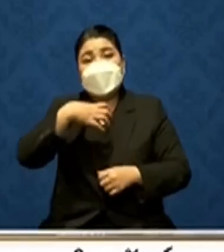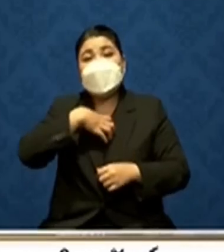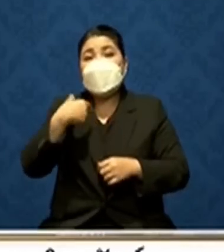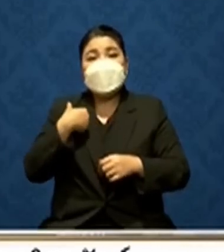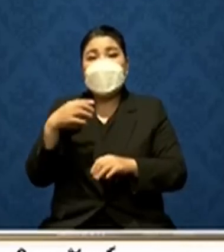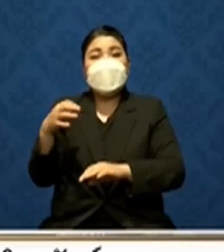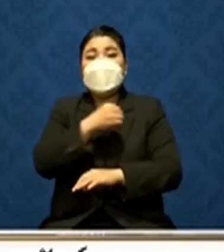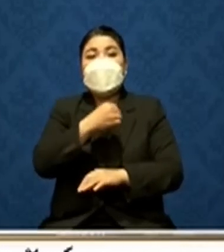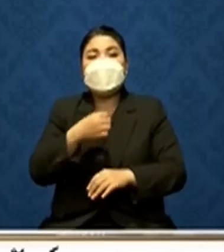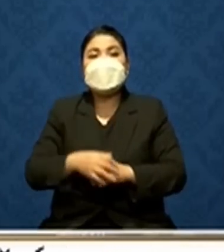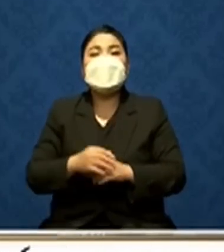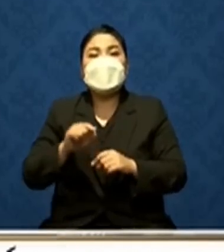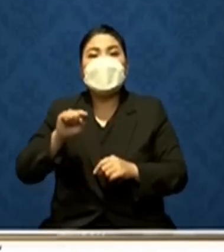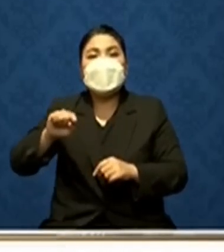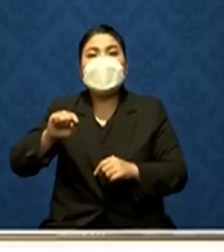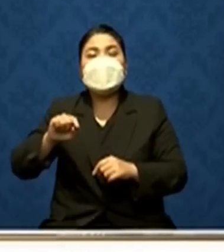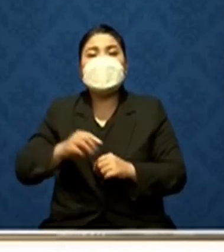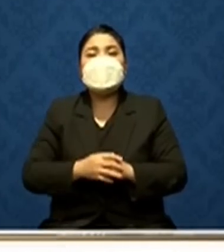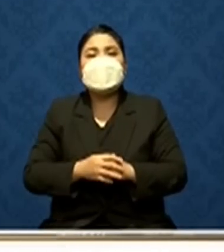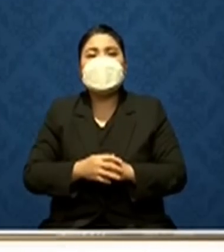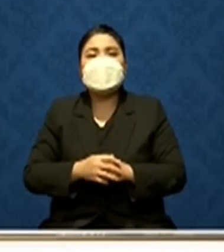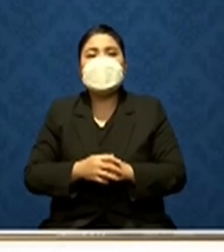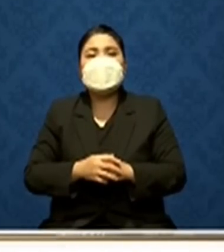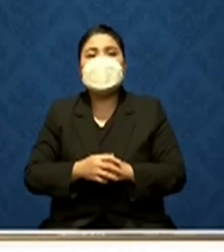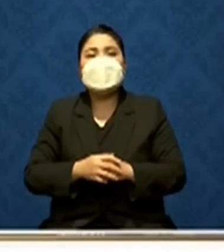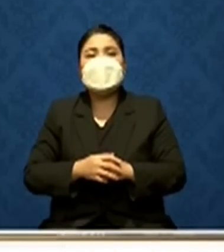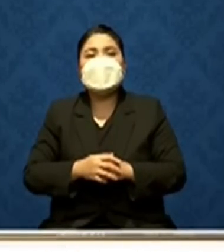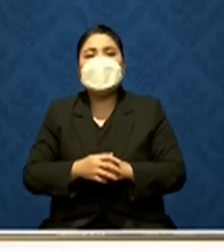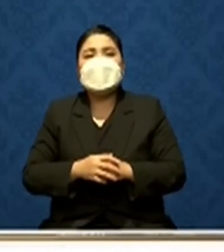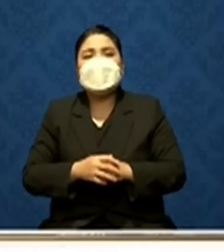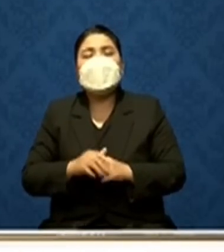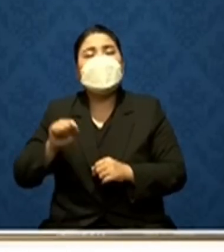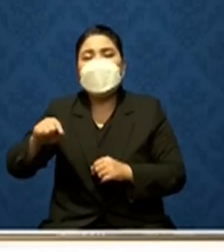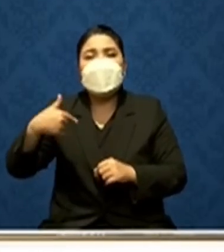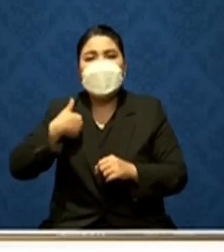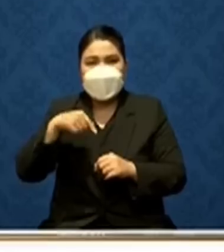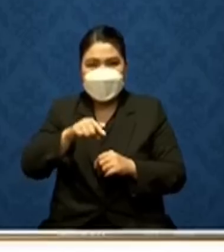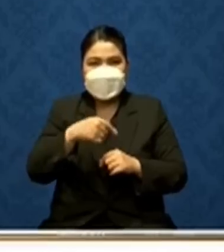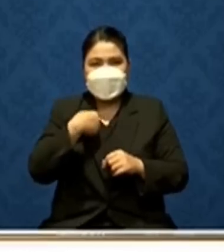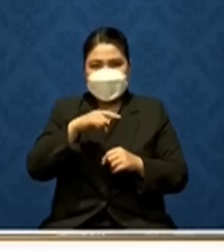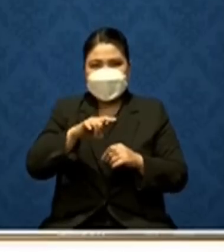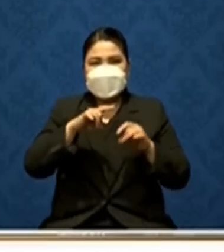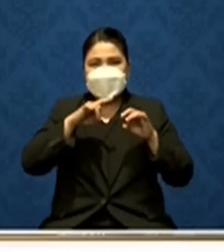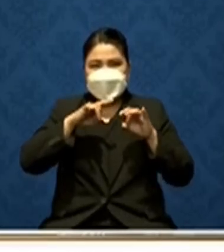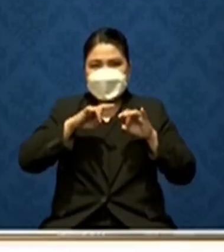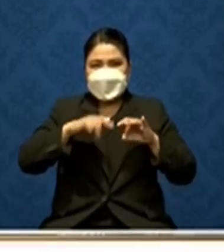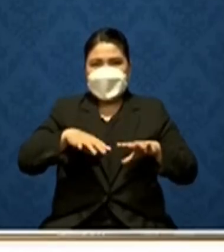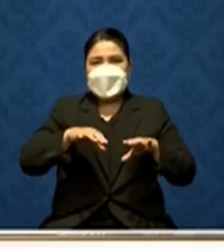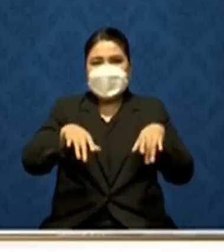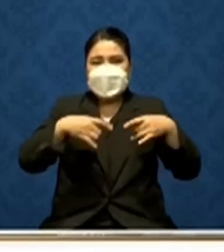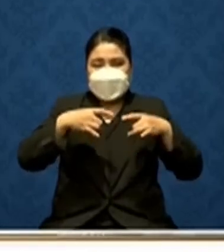อำนาจเพื่อล้มล้างมีคู่แข่งทางการเมืองกำจัดศัตรูทางการเมืองปิดการ